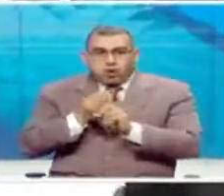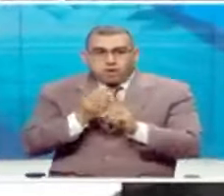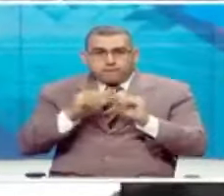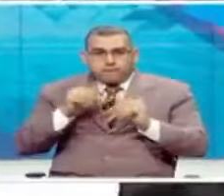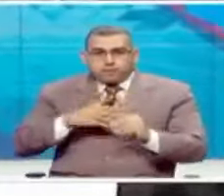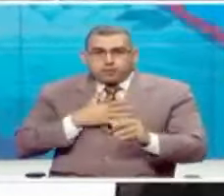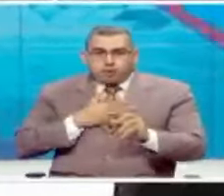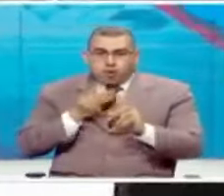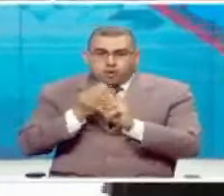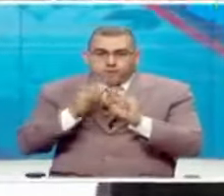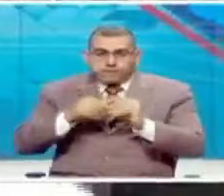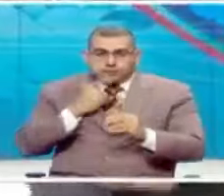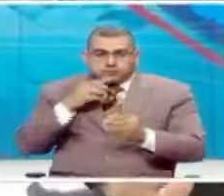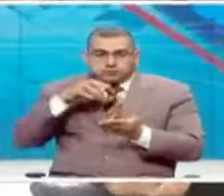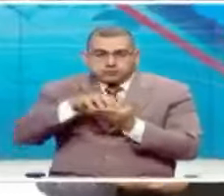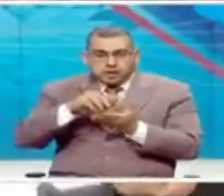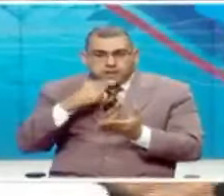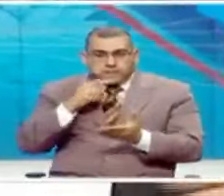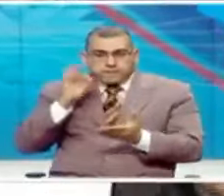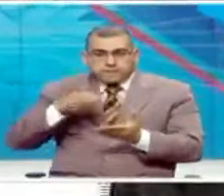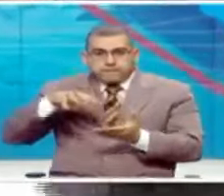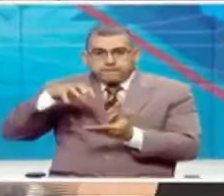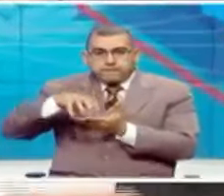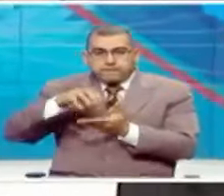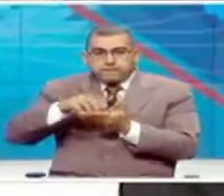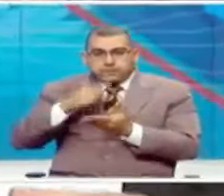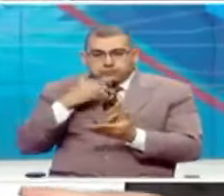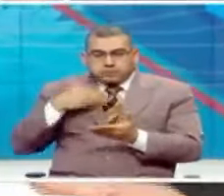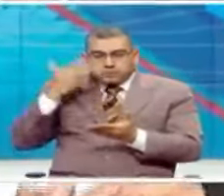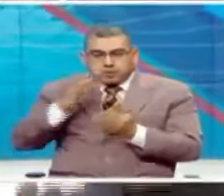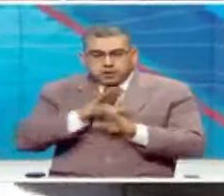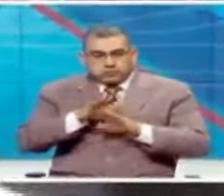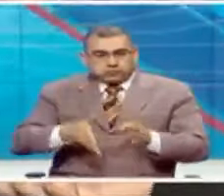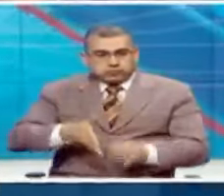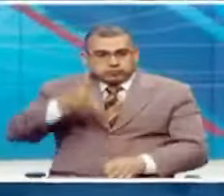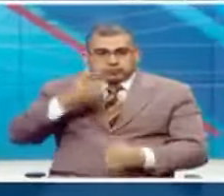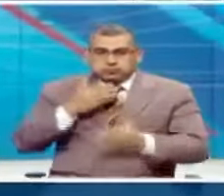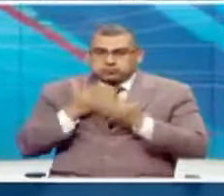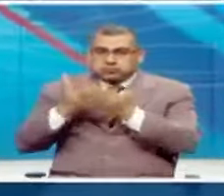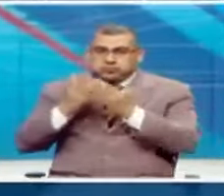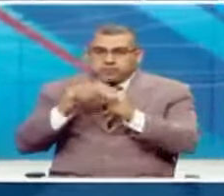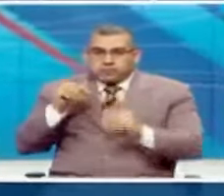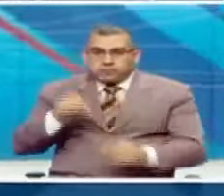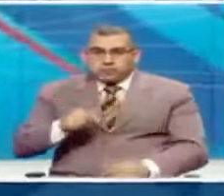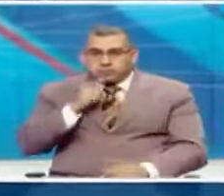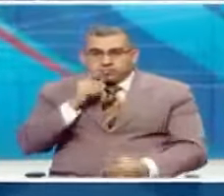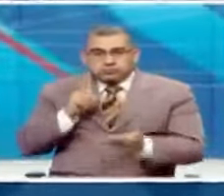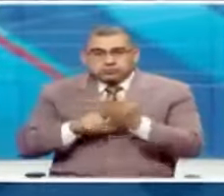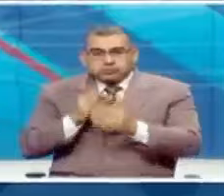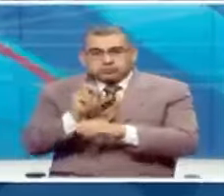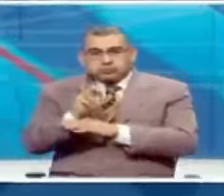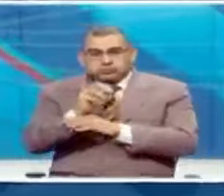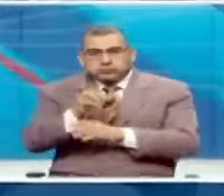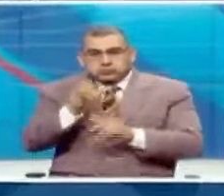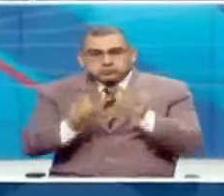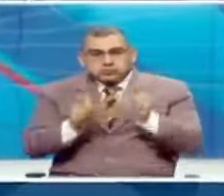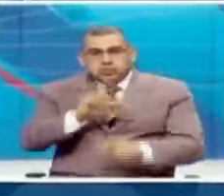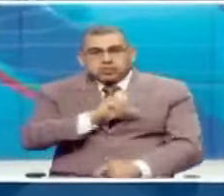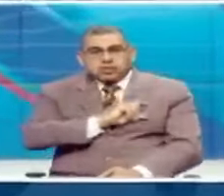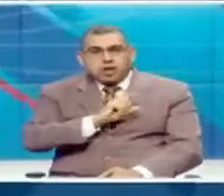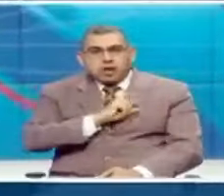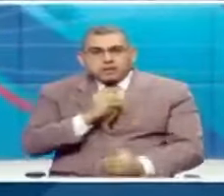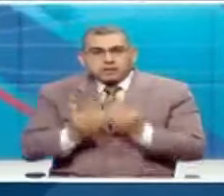حبنا لمصر، ان احنا لما نكبر بإذن الله تعالى نخدم على بلدنا وعلى أهلينا. إعداد وتأهيل جيل من الطلاب من